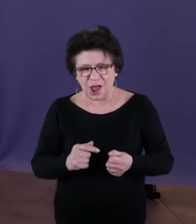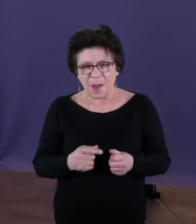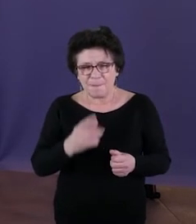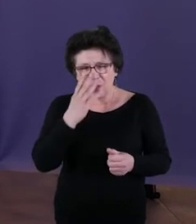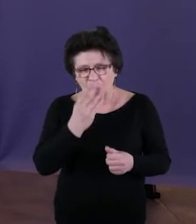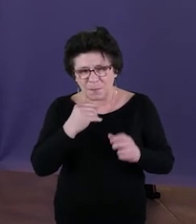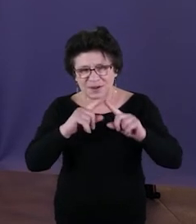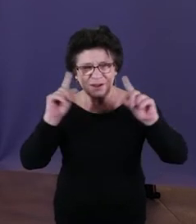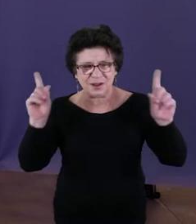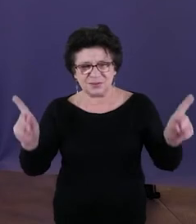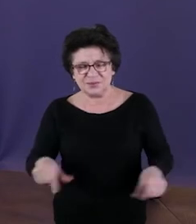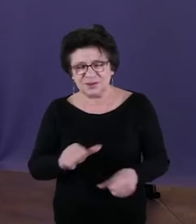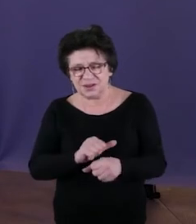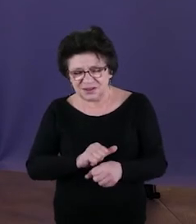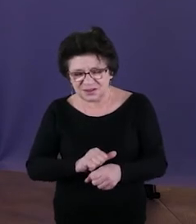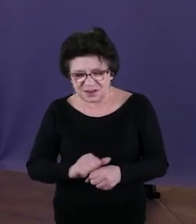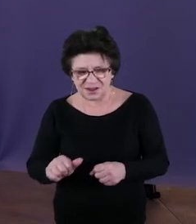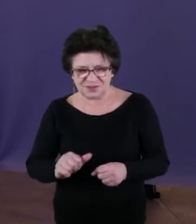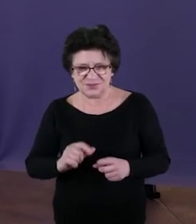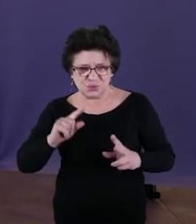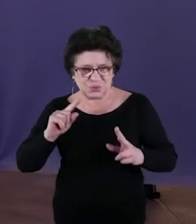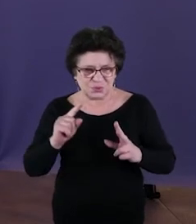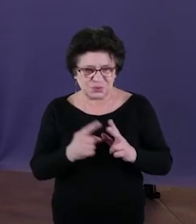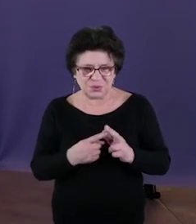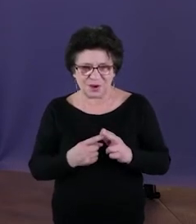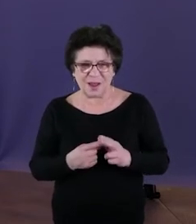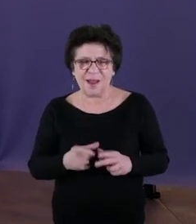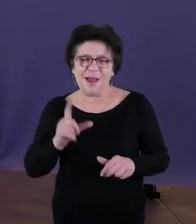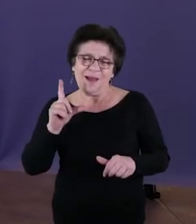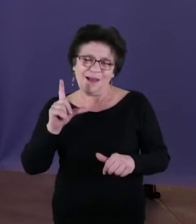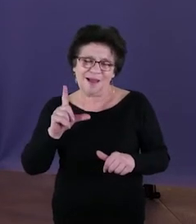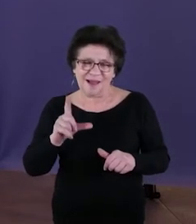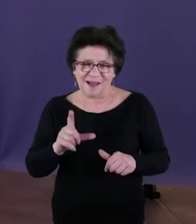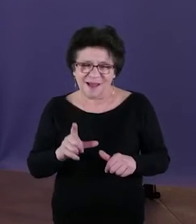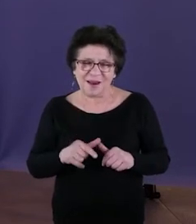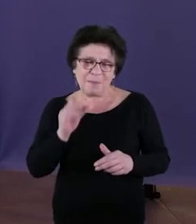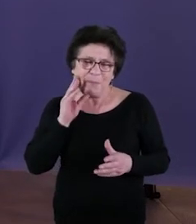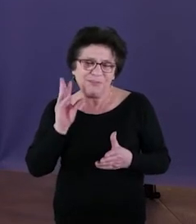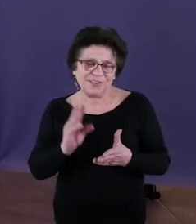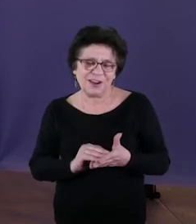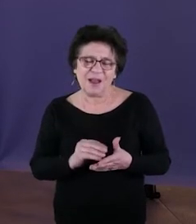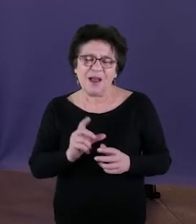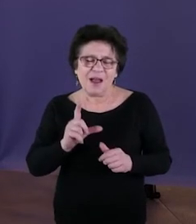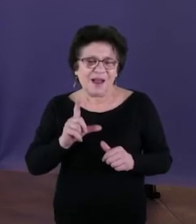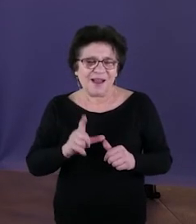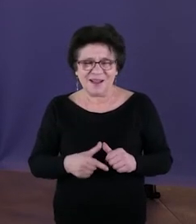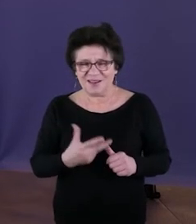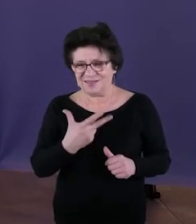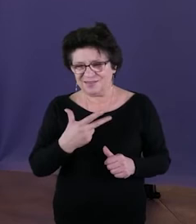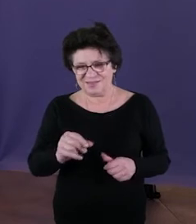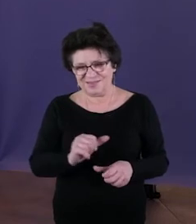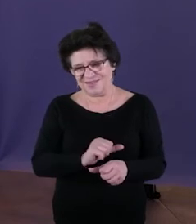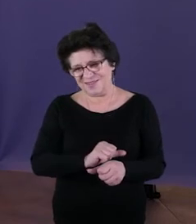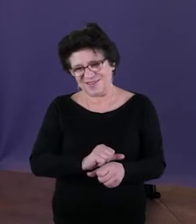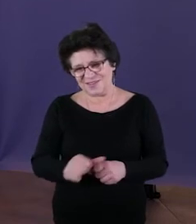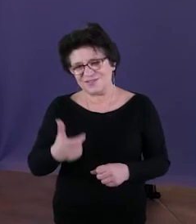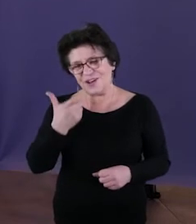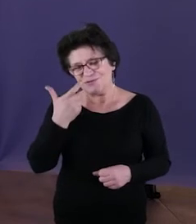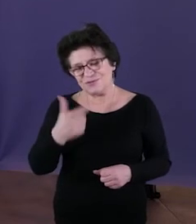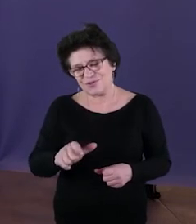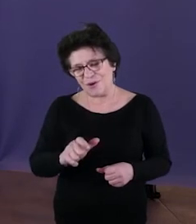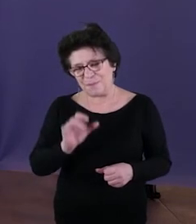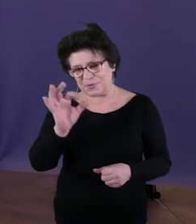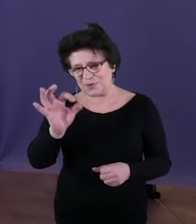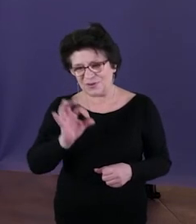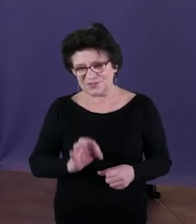obrazu tej formacja stała dla wielu jest prawdziwa ona jest do tej pory powtarzana a już na 100% wiemy że jest